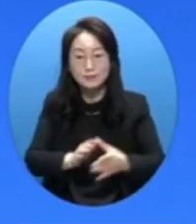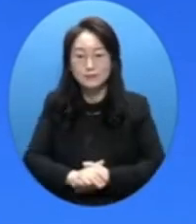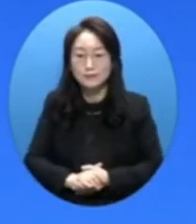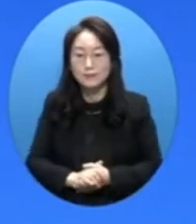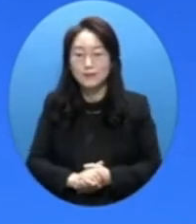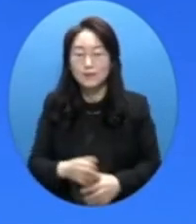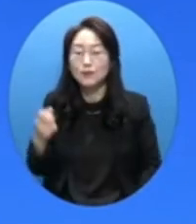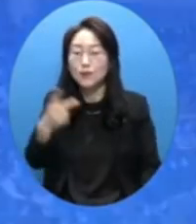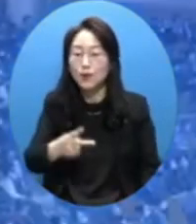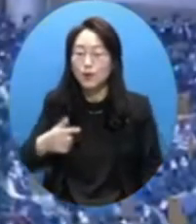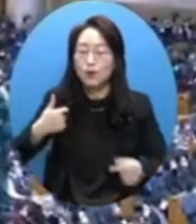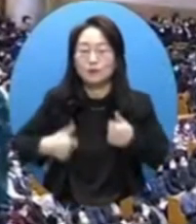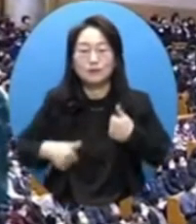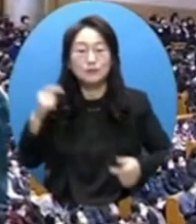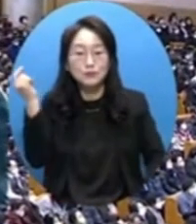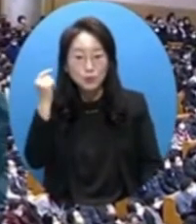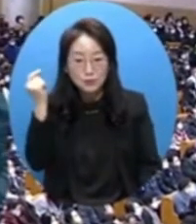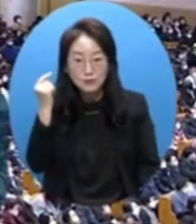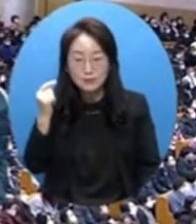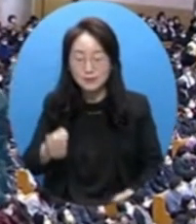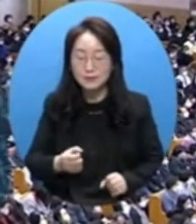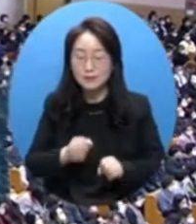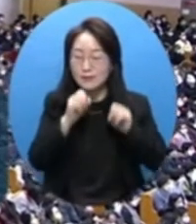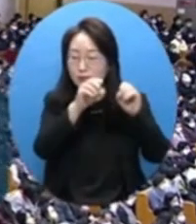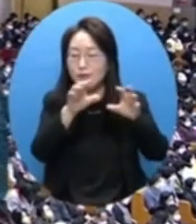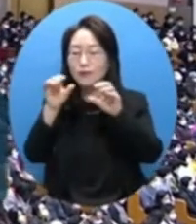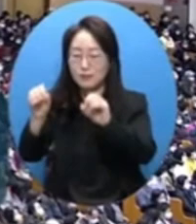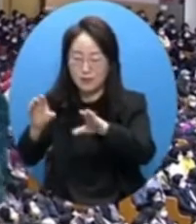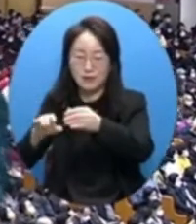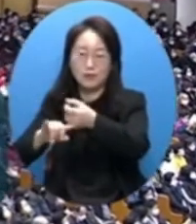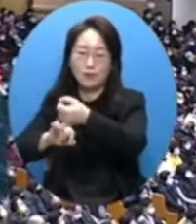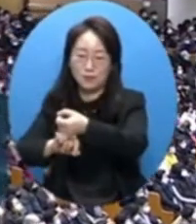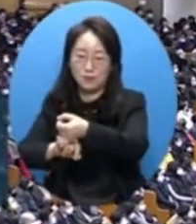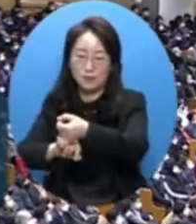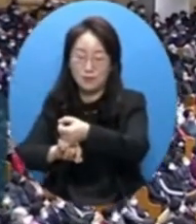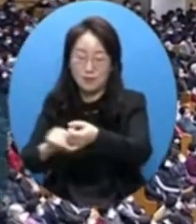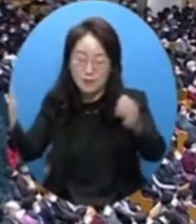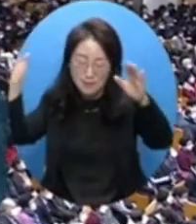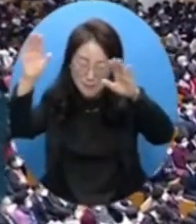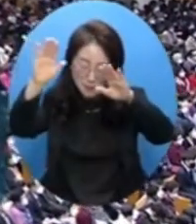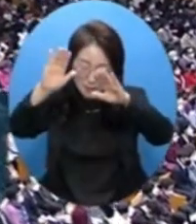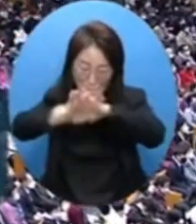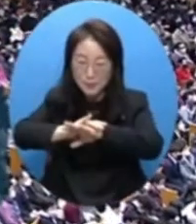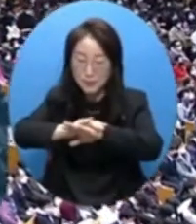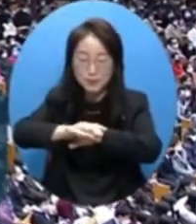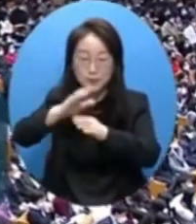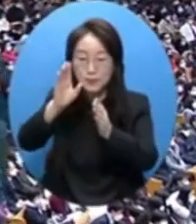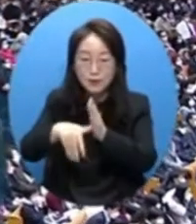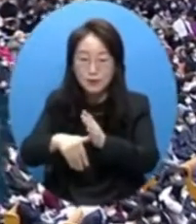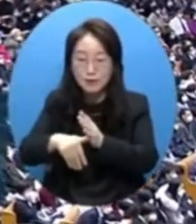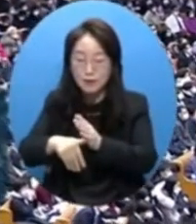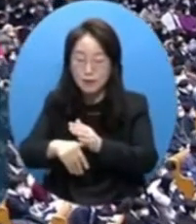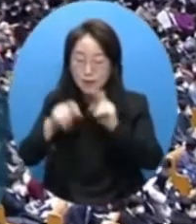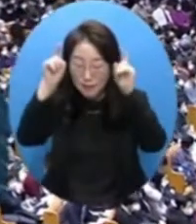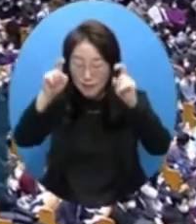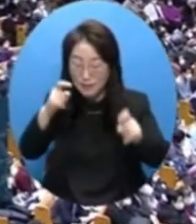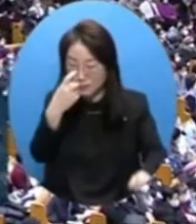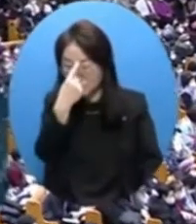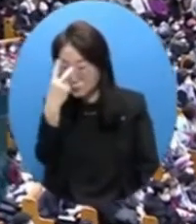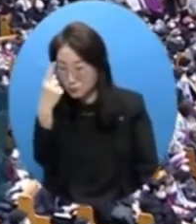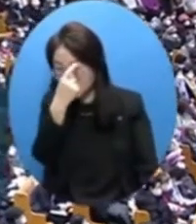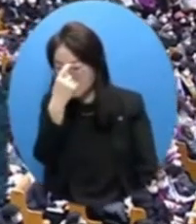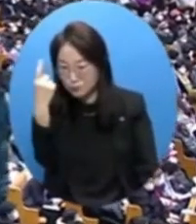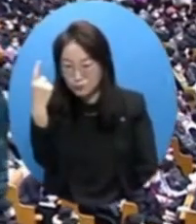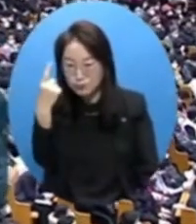나가서 우리는이 기쁜 소식을 전하는 자들이 되어야 합니다 한밤중에 들어서 양을 양떼를 지킬 목자에게 큰 기쁨의 소식이